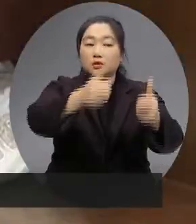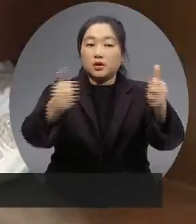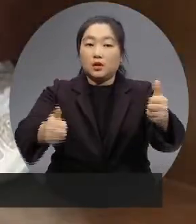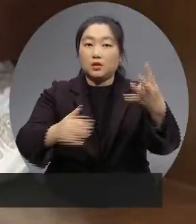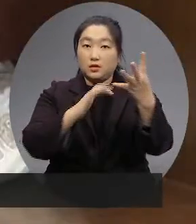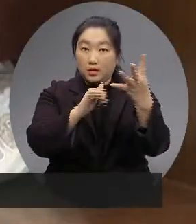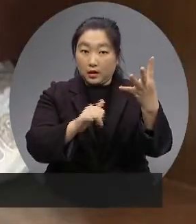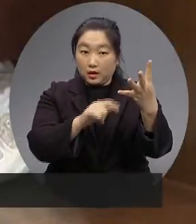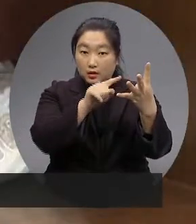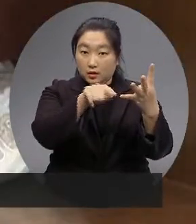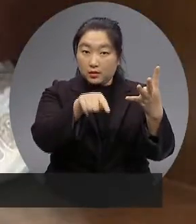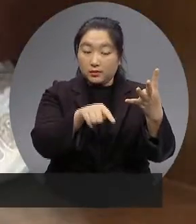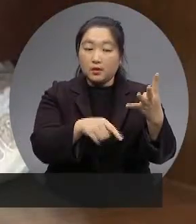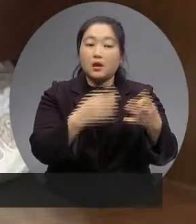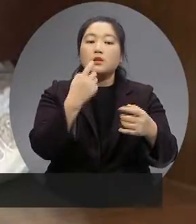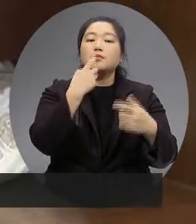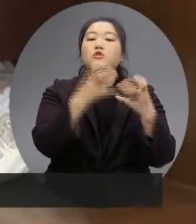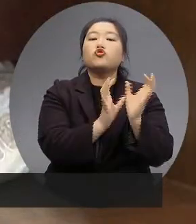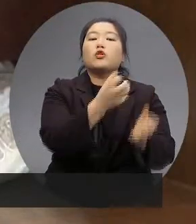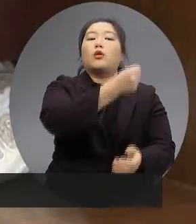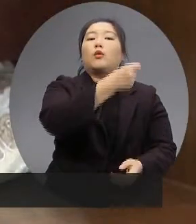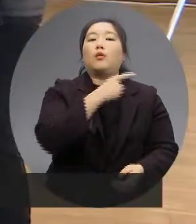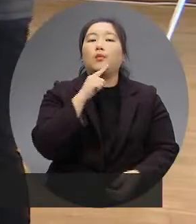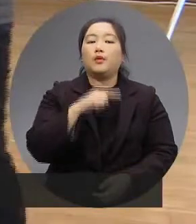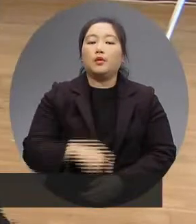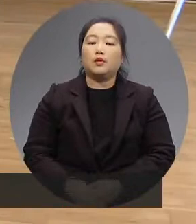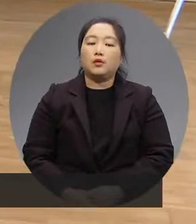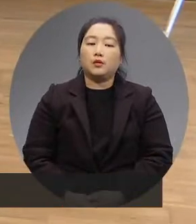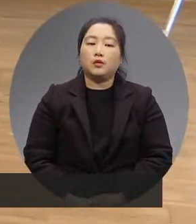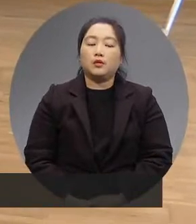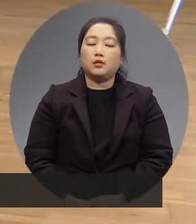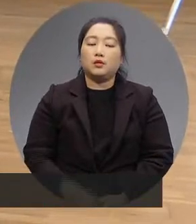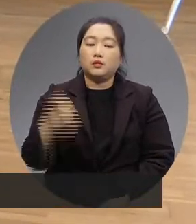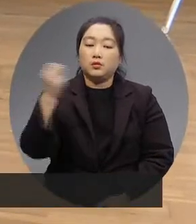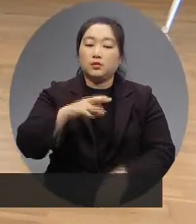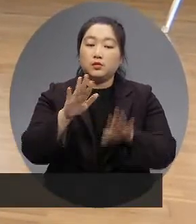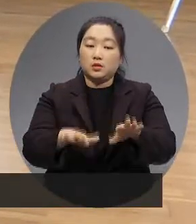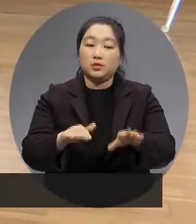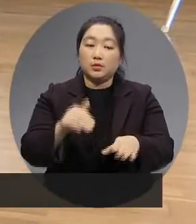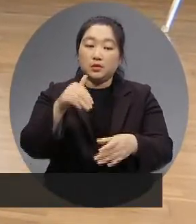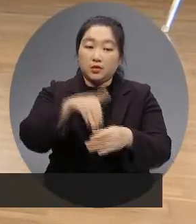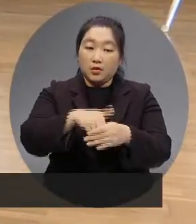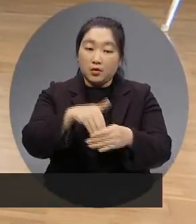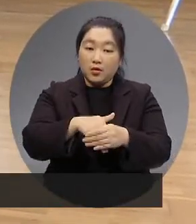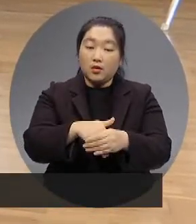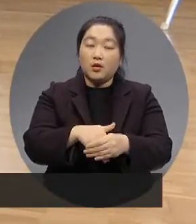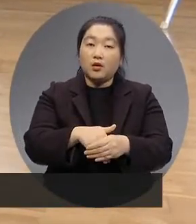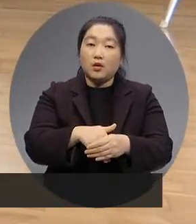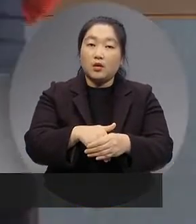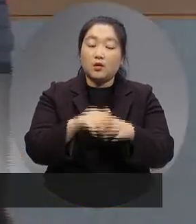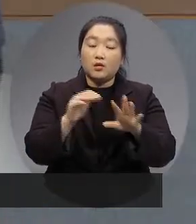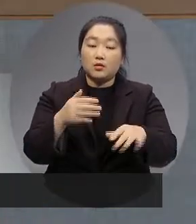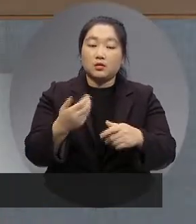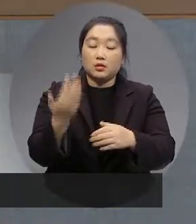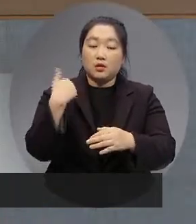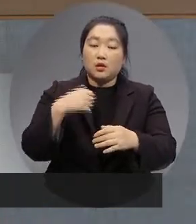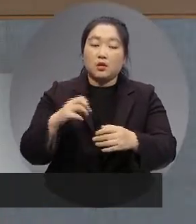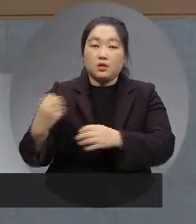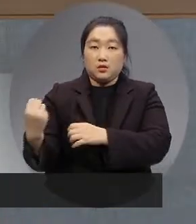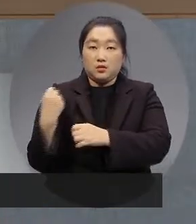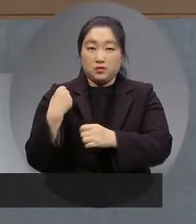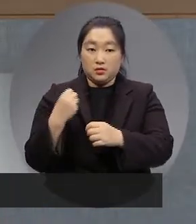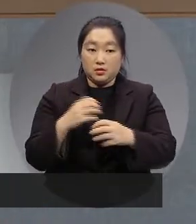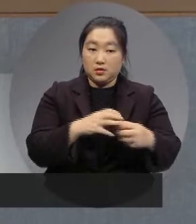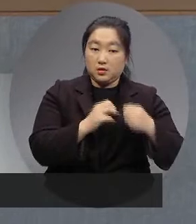역시 민주당 몫이라고 강조했습니다. 또 이번 선거 결과를 통해 그동안 야당의 역할을